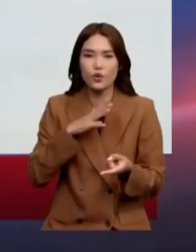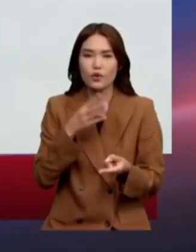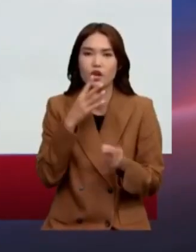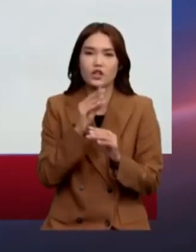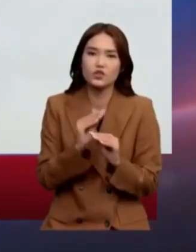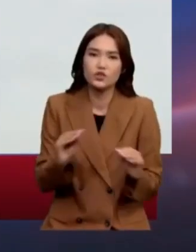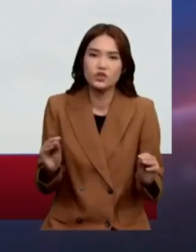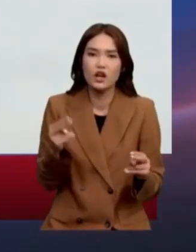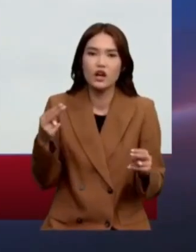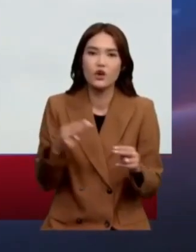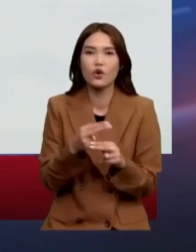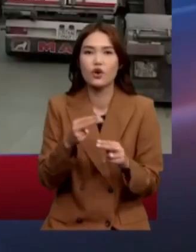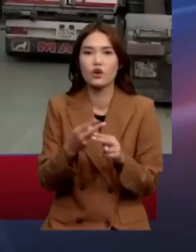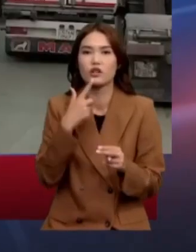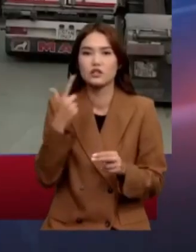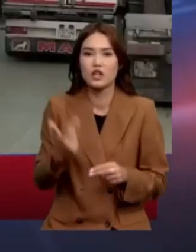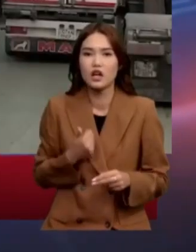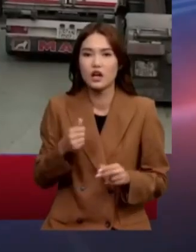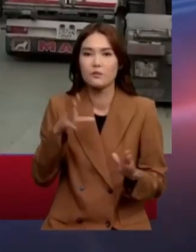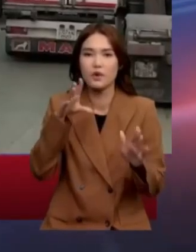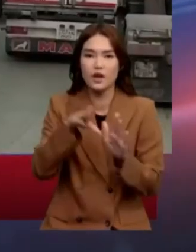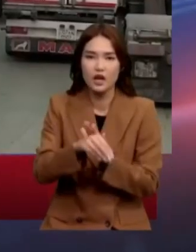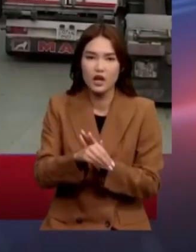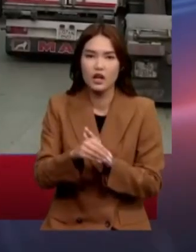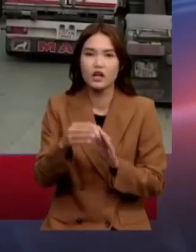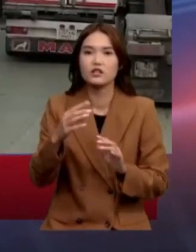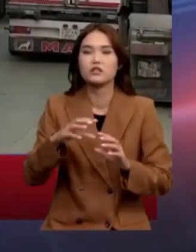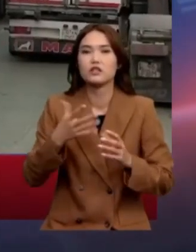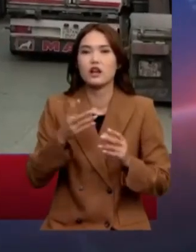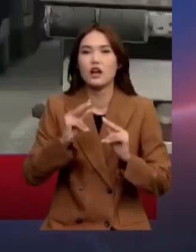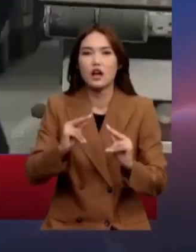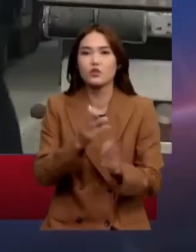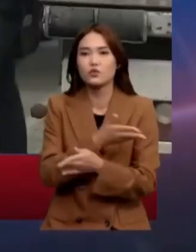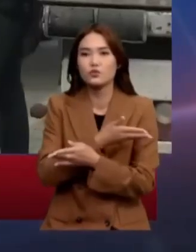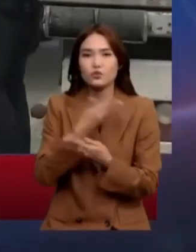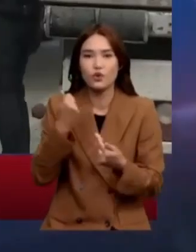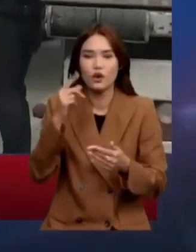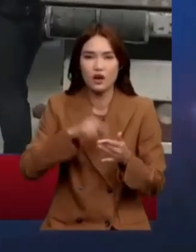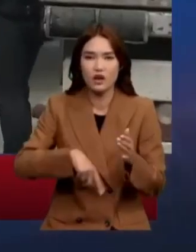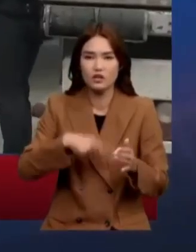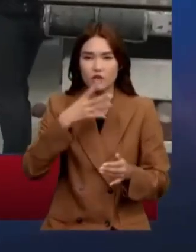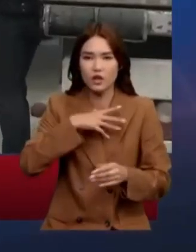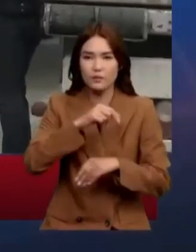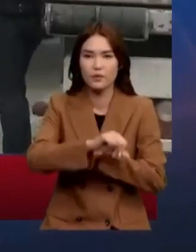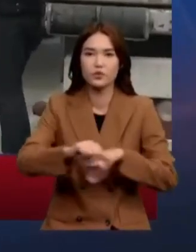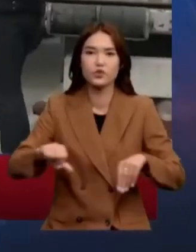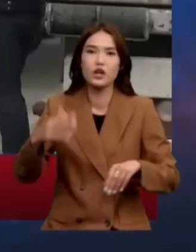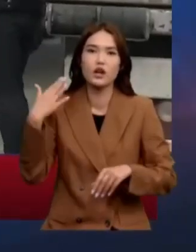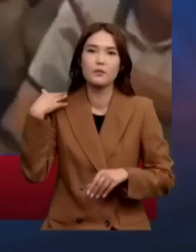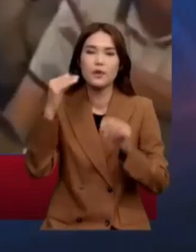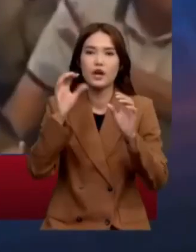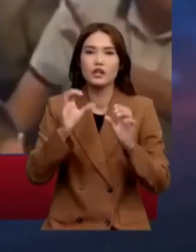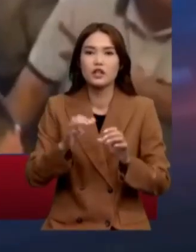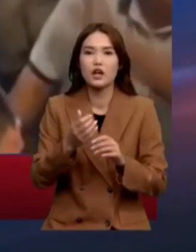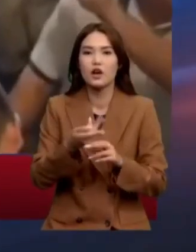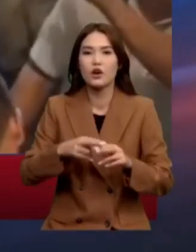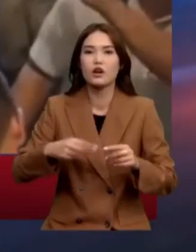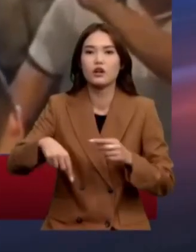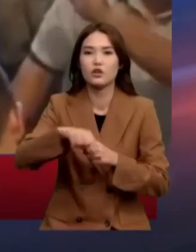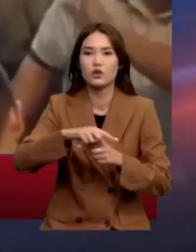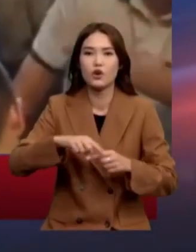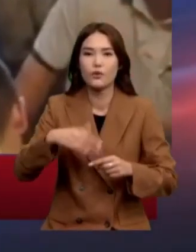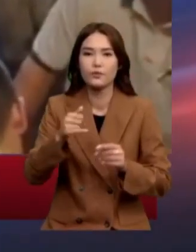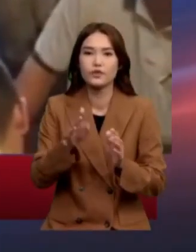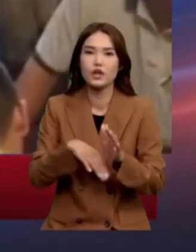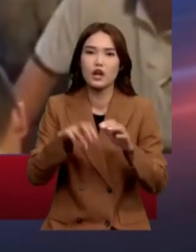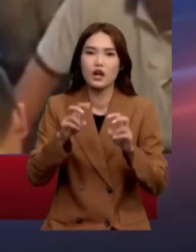тыныштығын күзеткен сарбаздардың арасында әлімжеттік жоқ деп сендірді шекара басшылары. Өткен жылы Жамбыл облысындағы Шөлдала бекетінде қайтыс